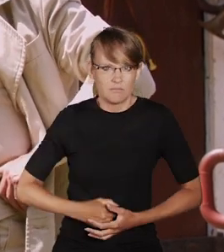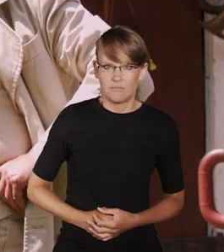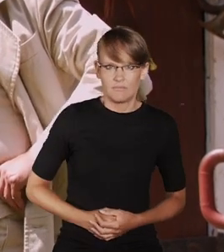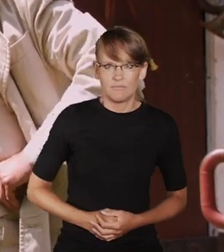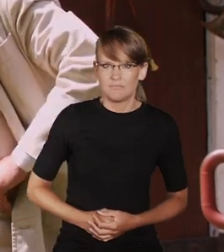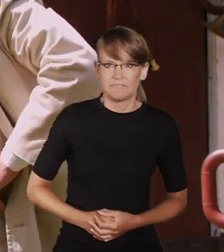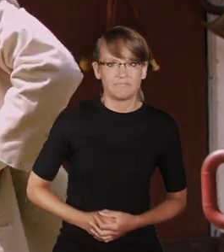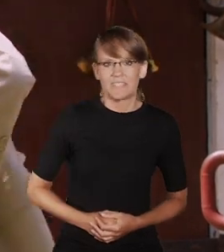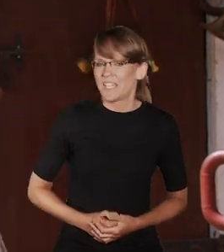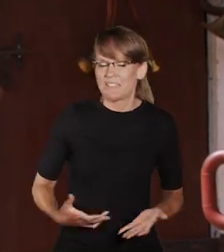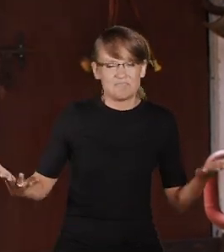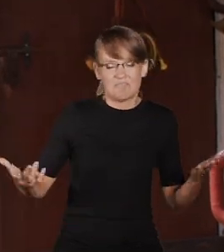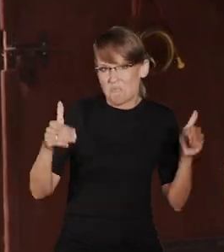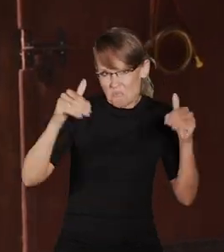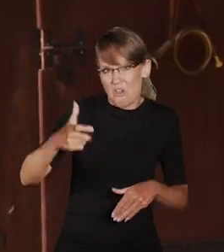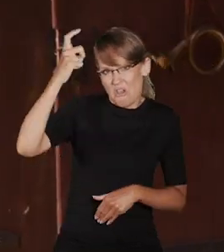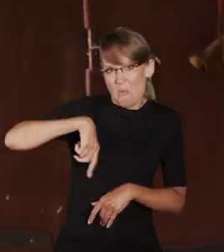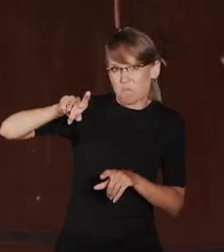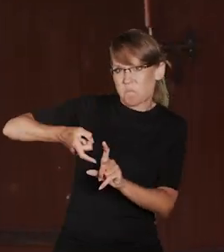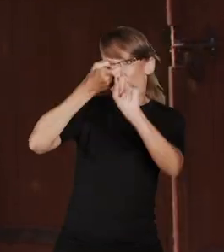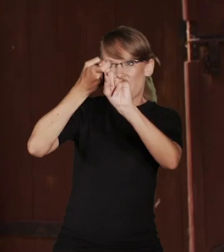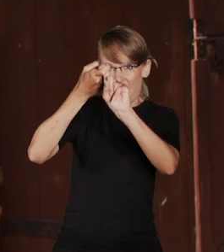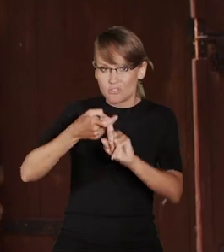uniesienia i zachwyty, a w duszy?